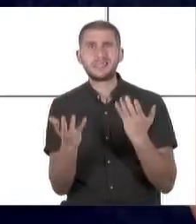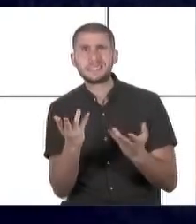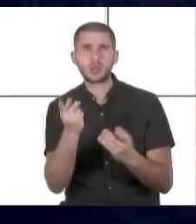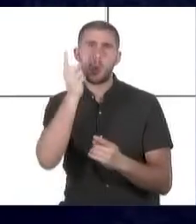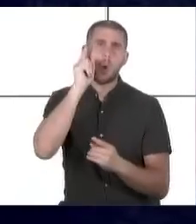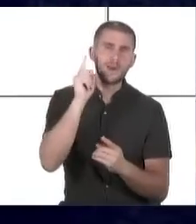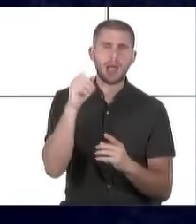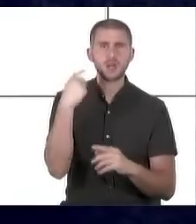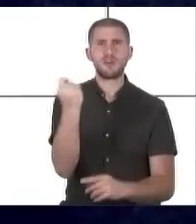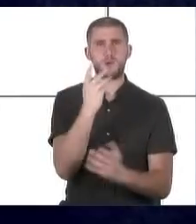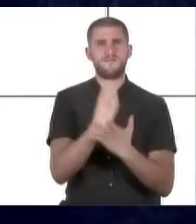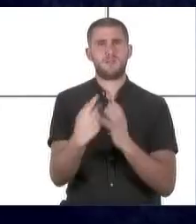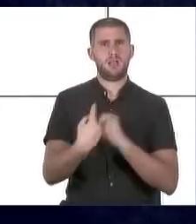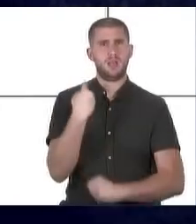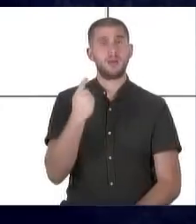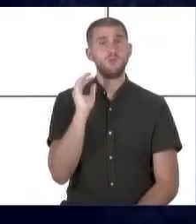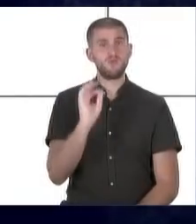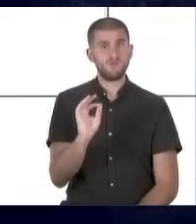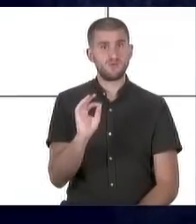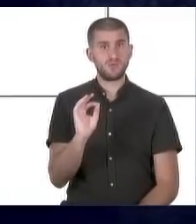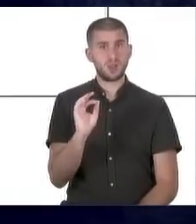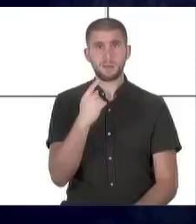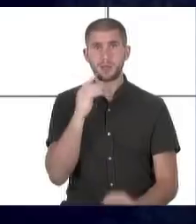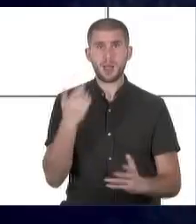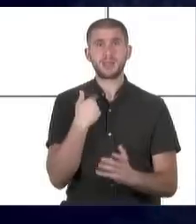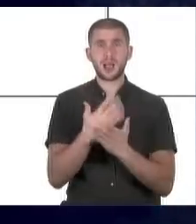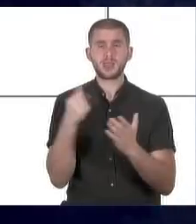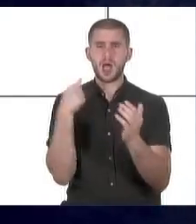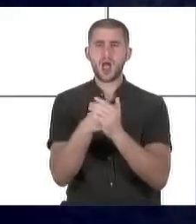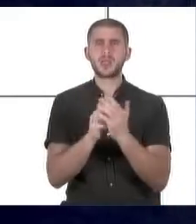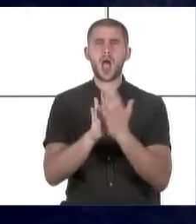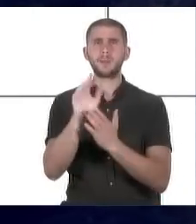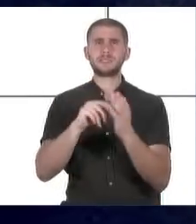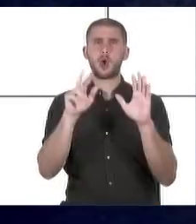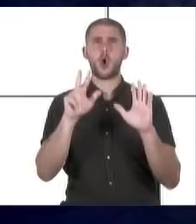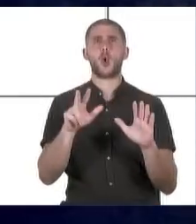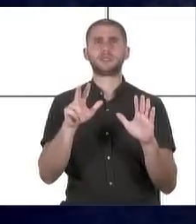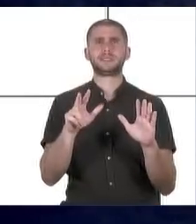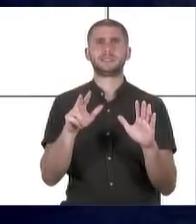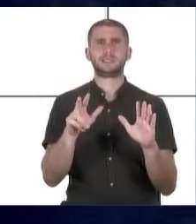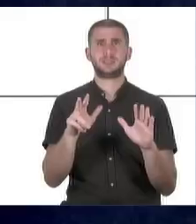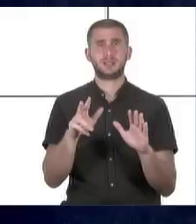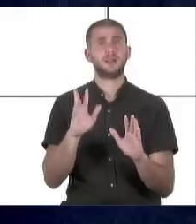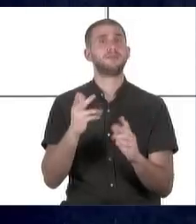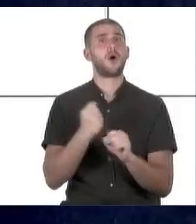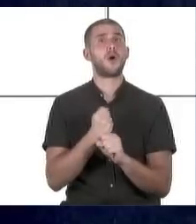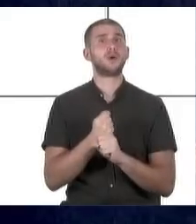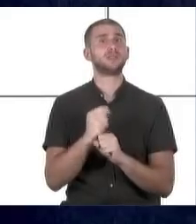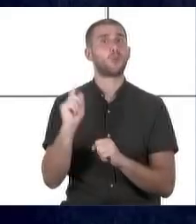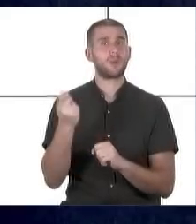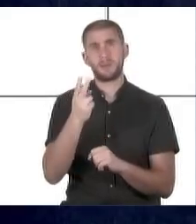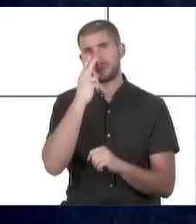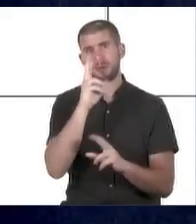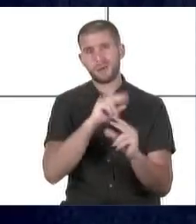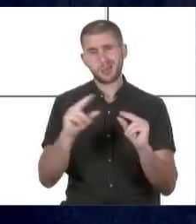להחליט אחרי שבוע. אז כדי לאפס את השעונים, אמרתי, אני אחליט עד ה-15 לאוגוסט. אבל מה עושים כוחותינו? מתחילים